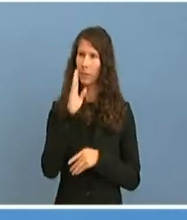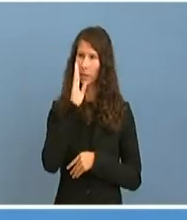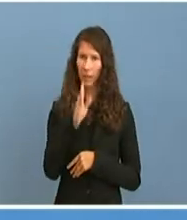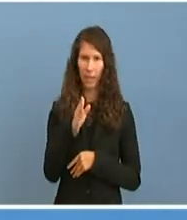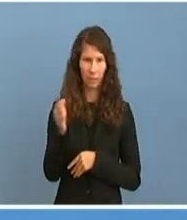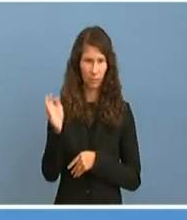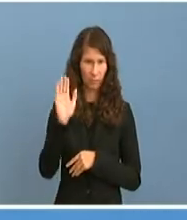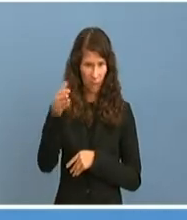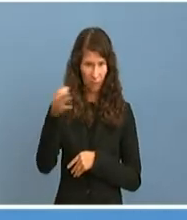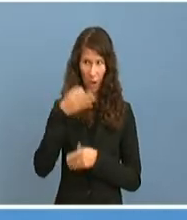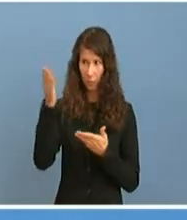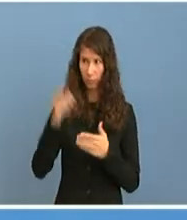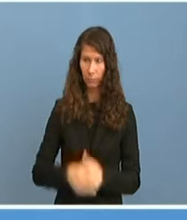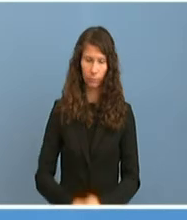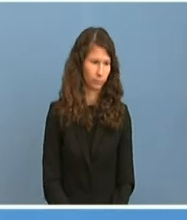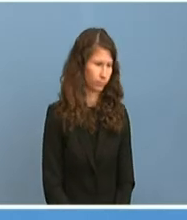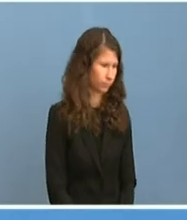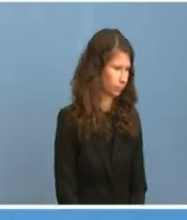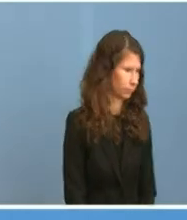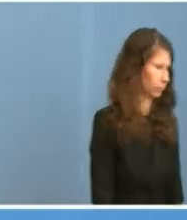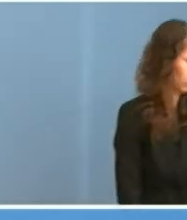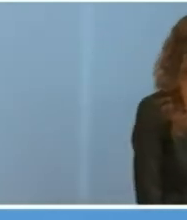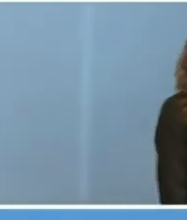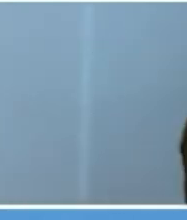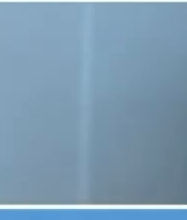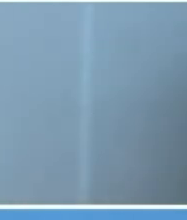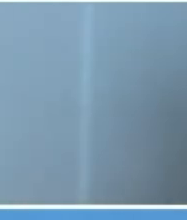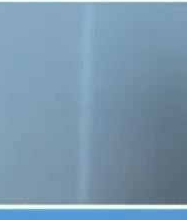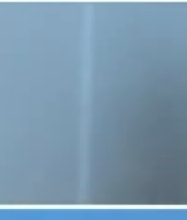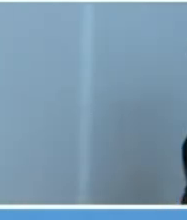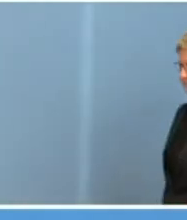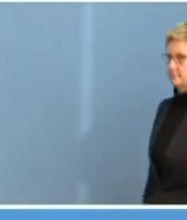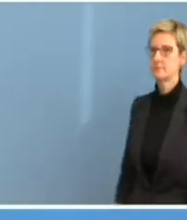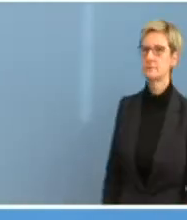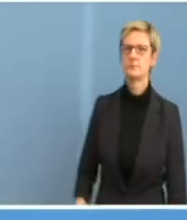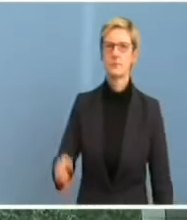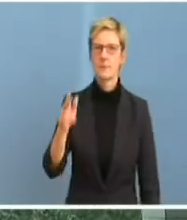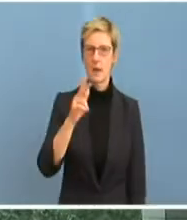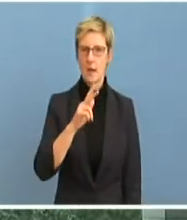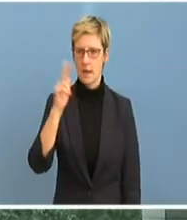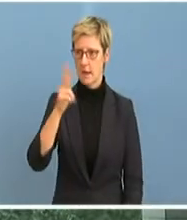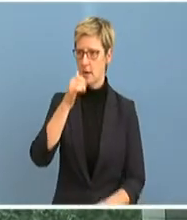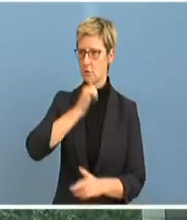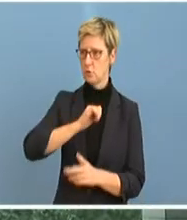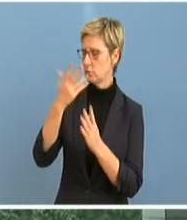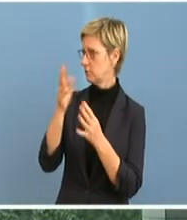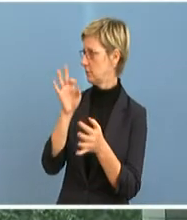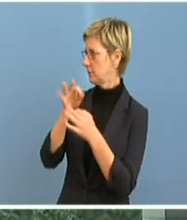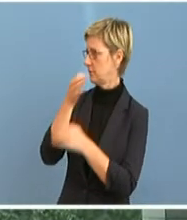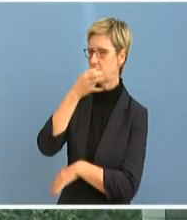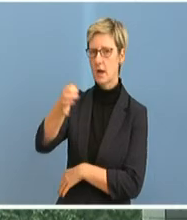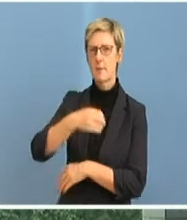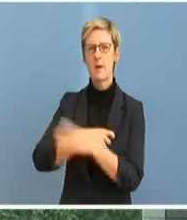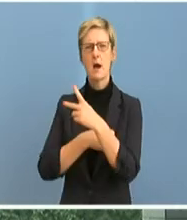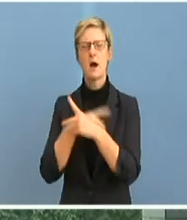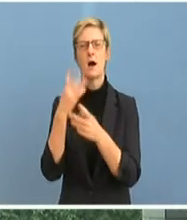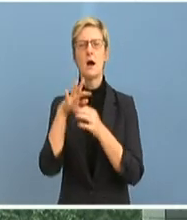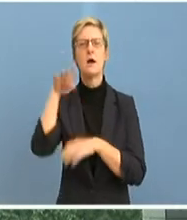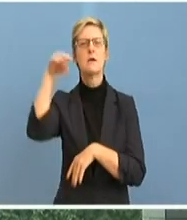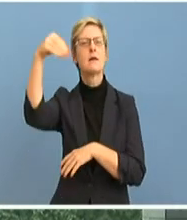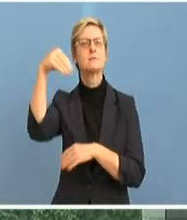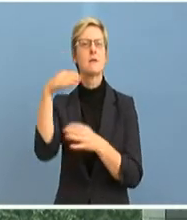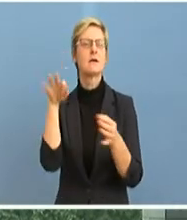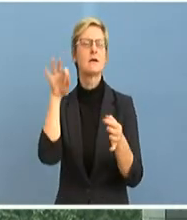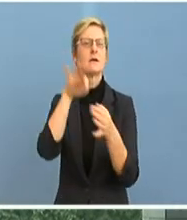Frage, Nachfrage? Eine unmittelbare Frage dazu, Herr Jung. Herr Seibert, wie positioniert sich denn die Kanzlerin